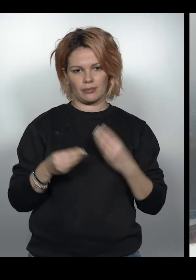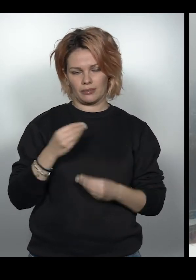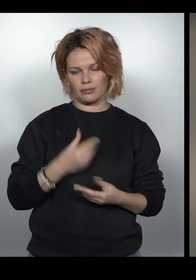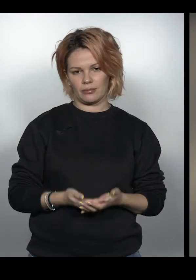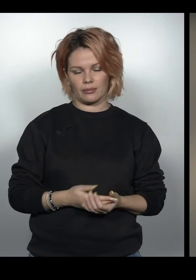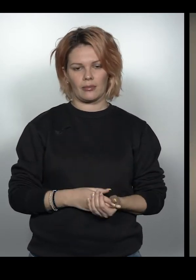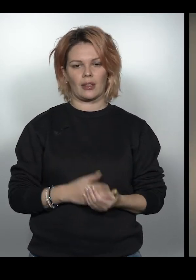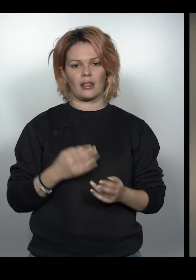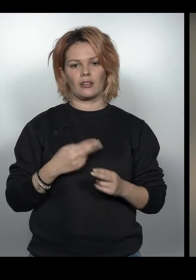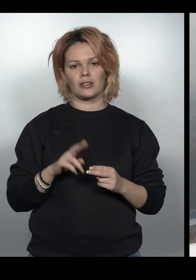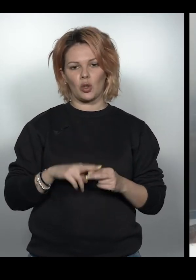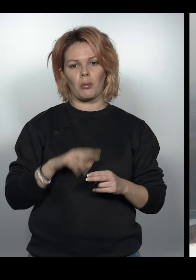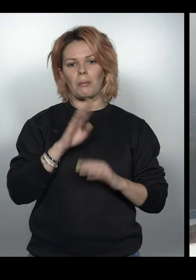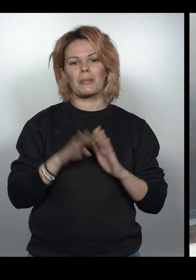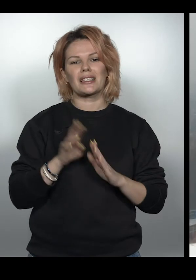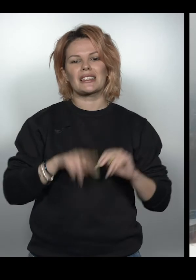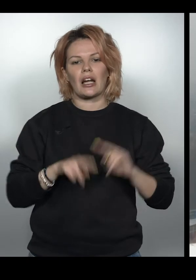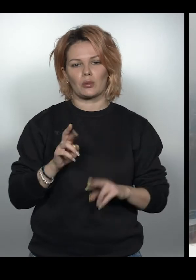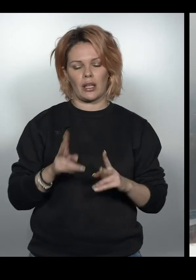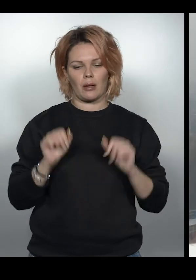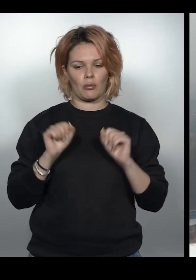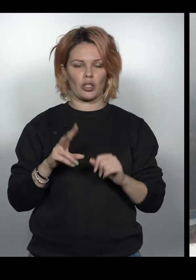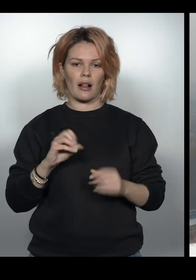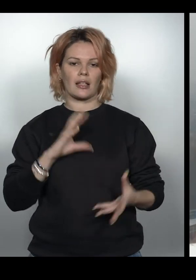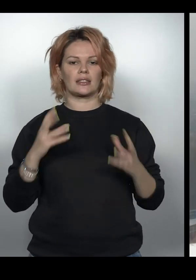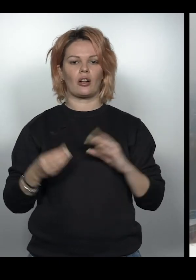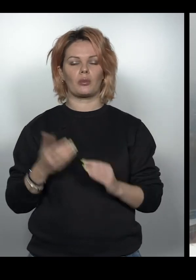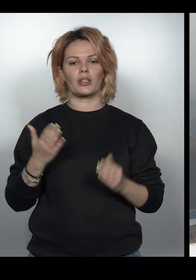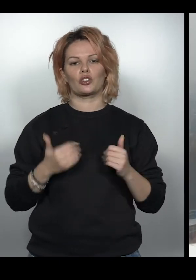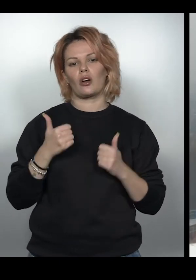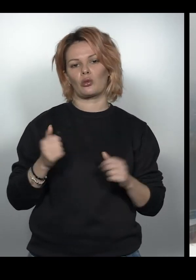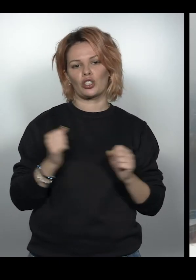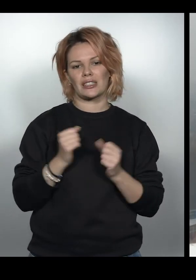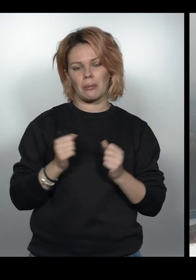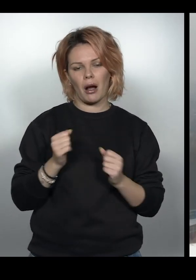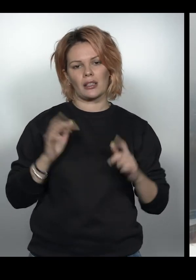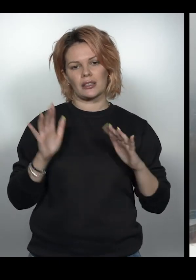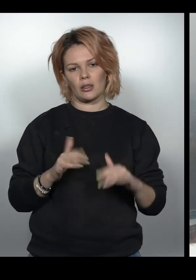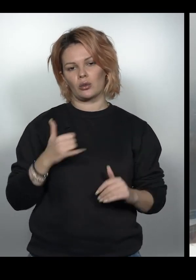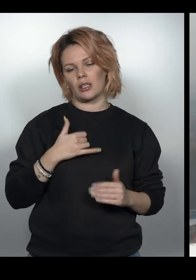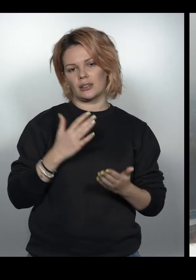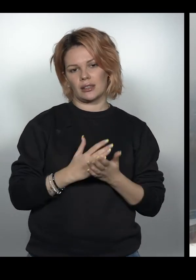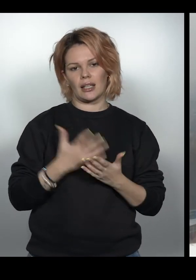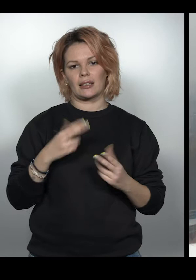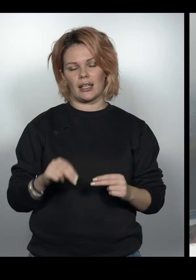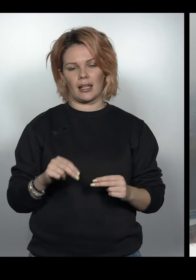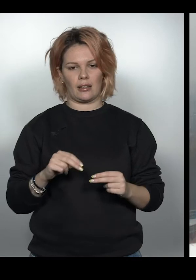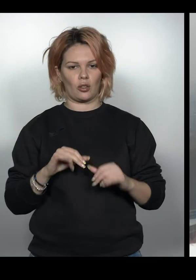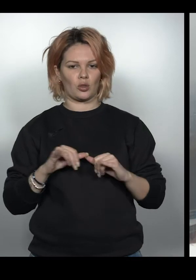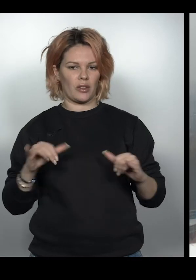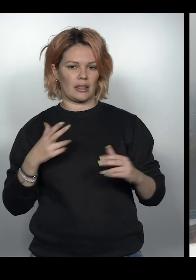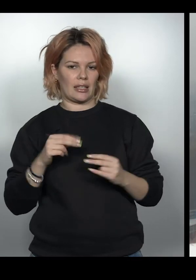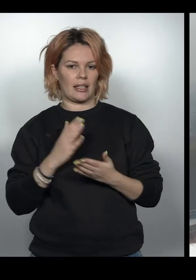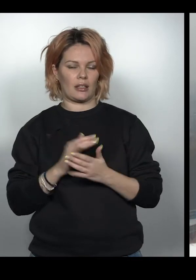сніжка. В цьому підлаштовуємося, як можемо. Але загалом, якщо хороша зима, сніг, то у нас